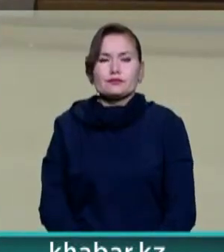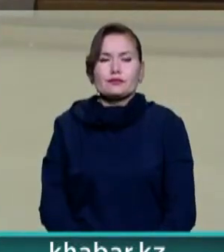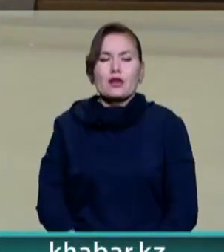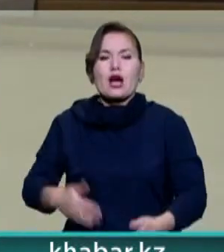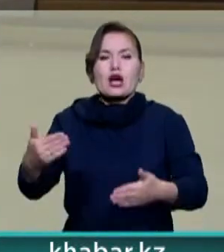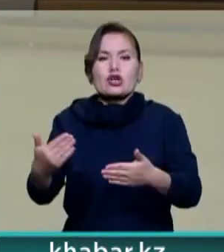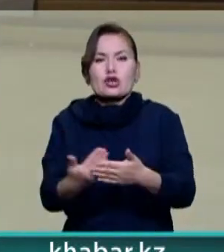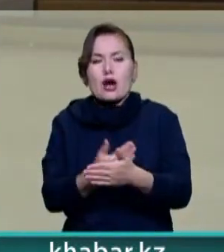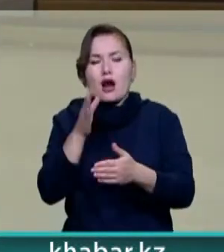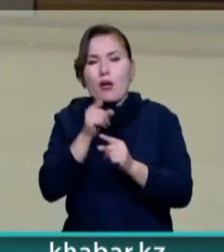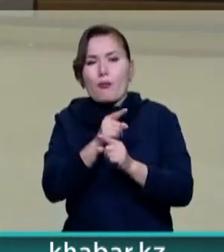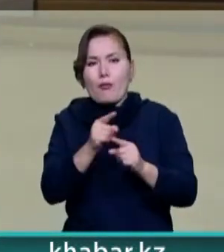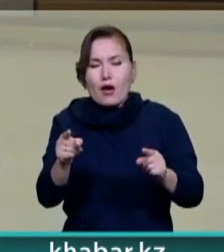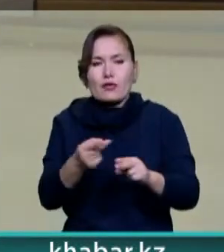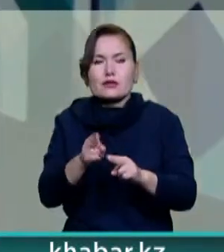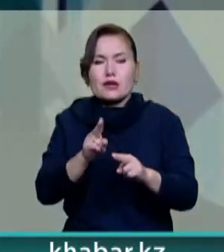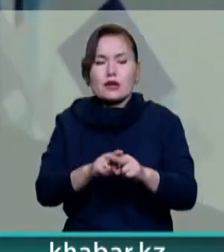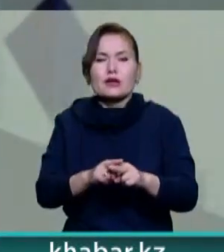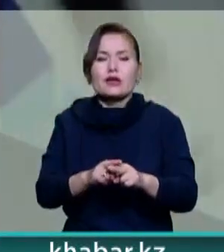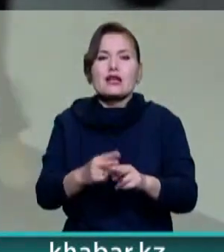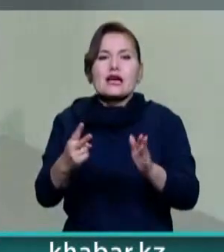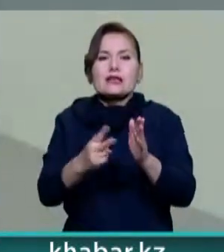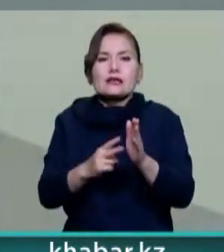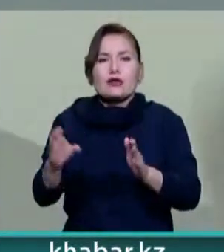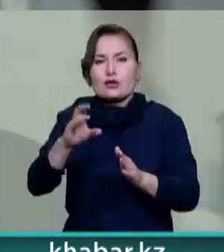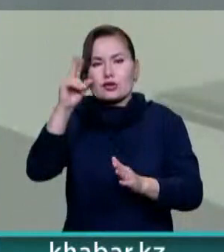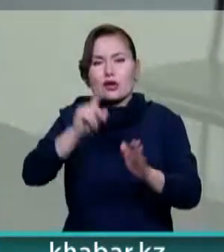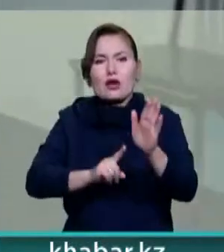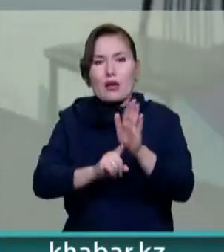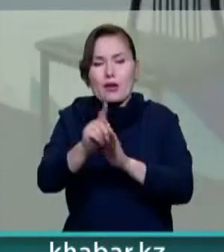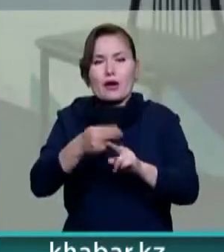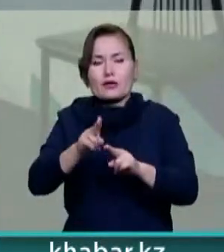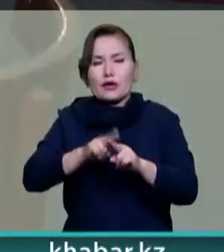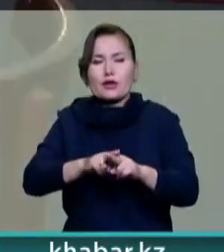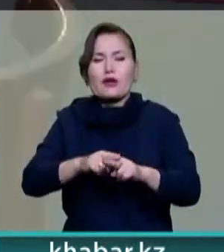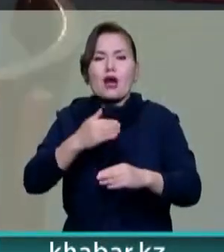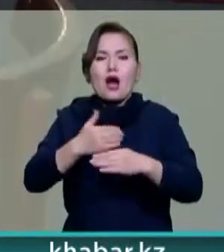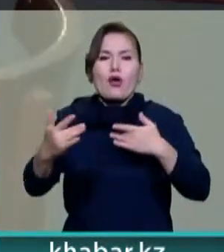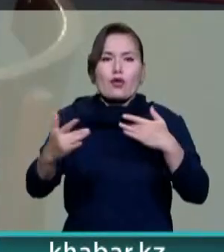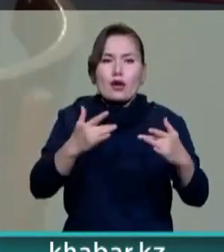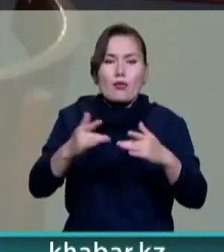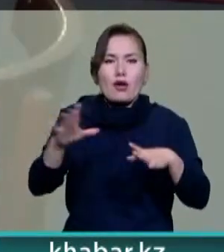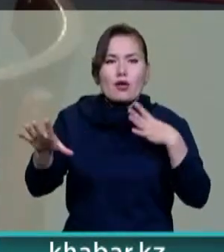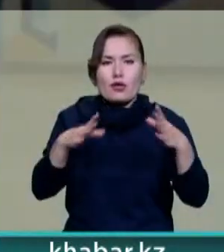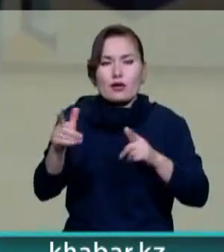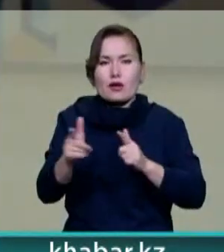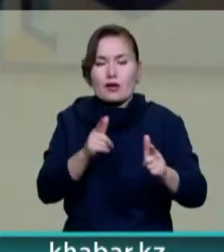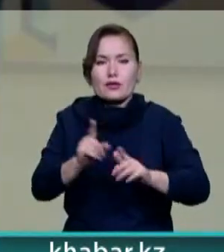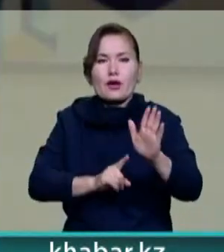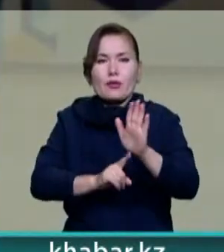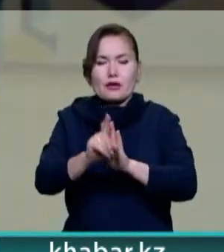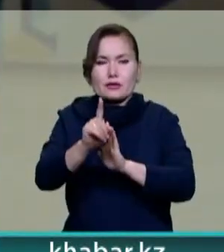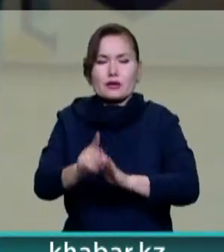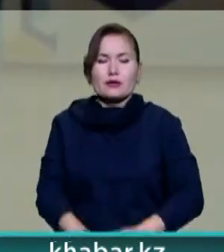Жаңа маусымға дайындық 42-тің 7-сінде басталды. Репетиция театр қабырғасында емес, Торайғыров университетінің филармониясында өтіп жатыр. Қанша